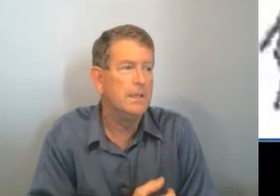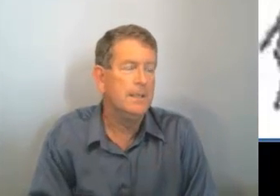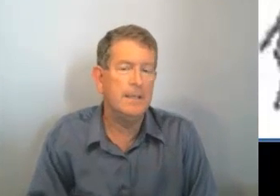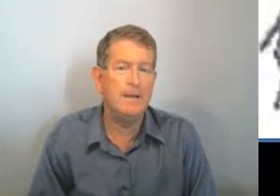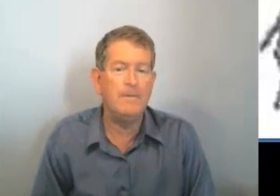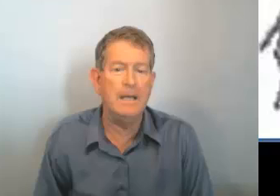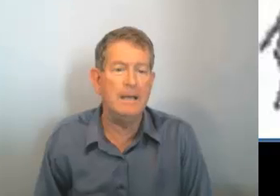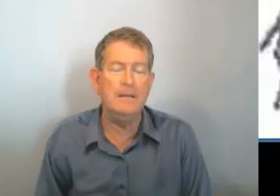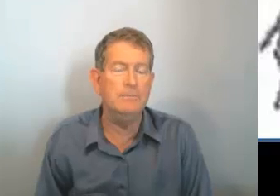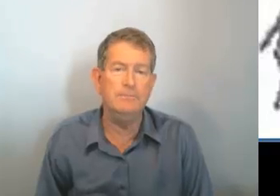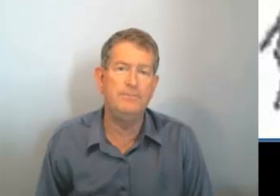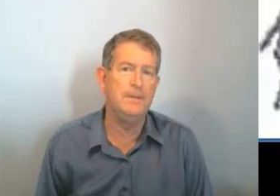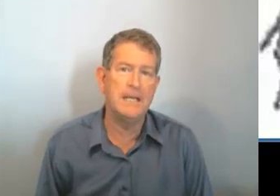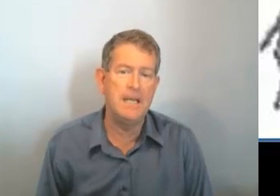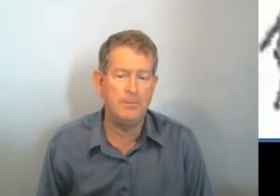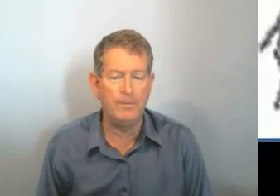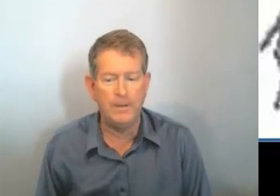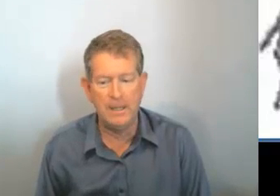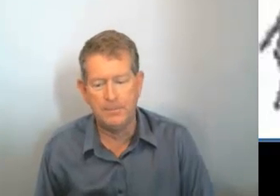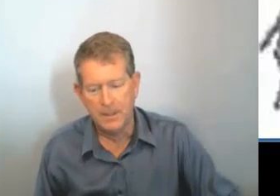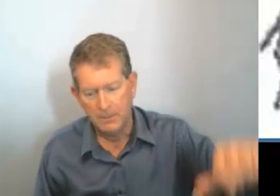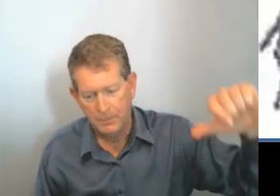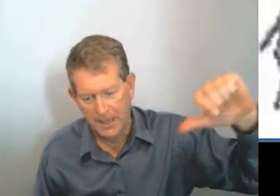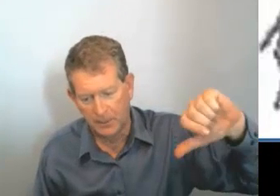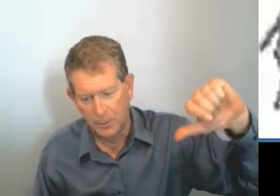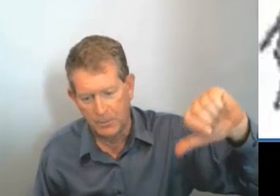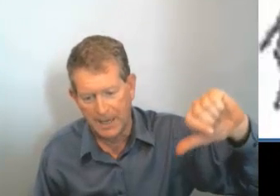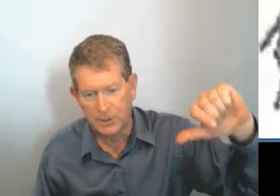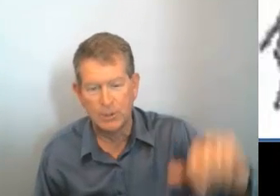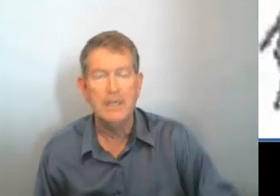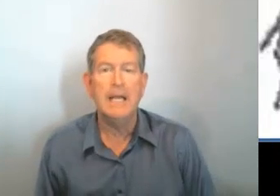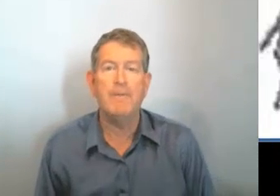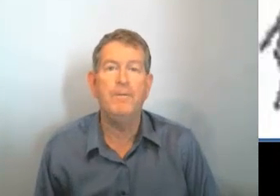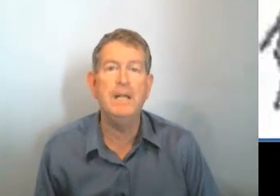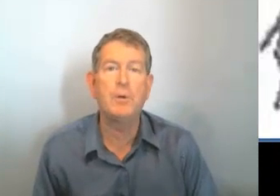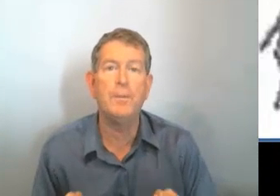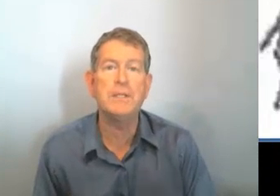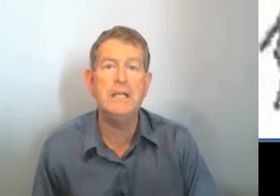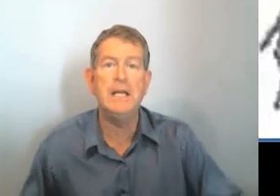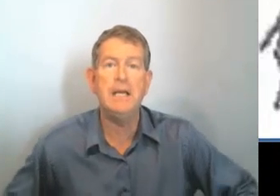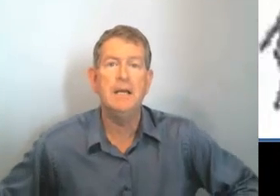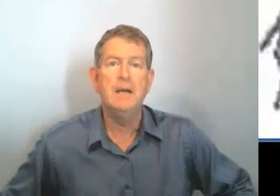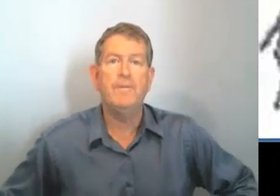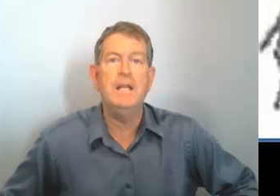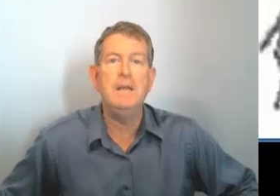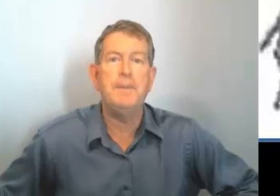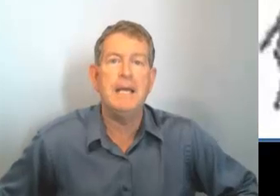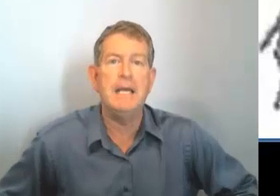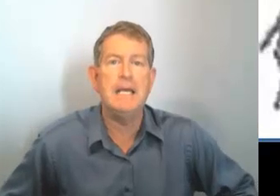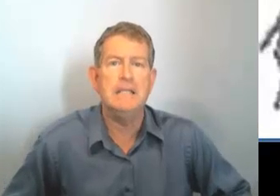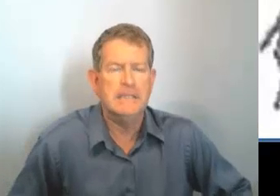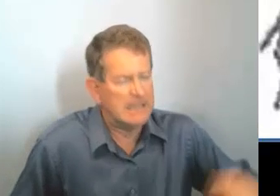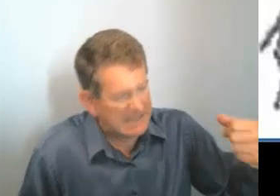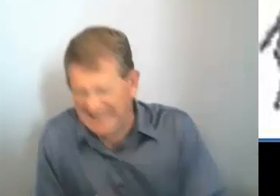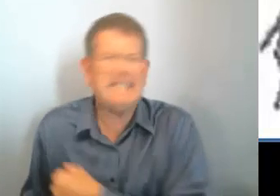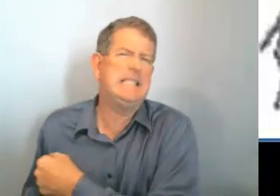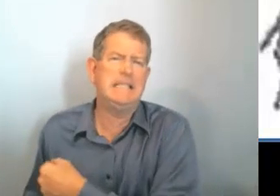foot et l'équipe de Philippe perd le match. Et Philippe, comment est-ce qu'il est? Philippe